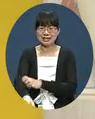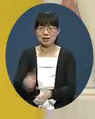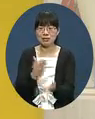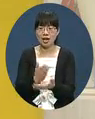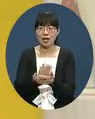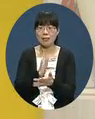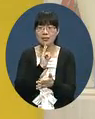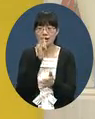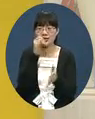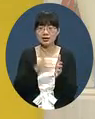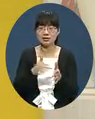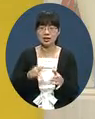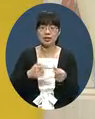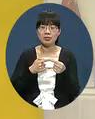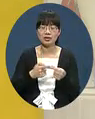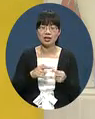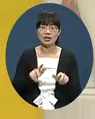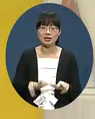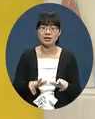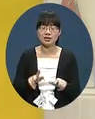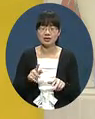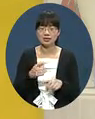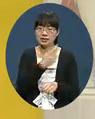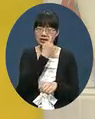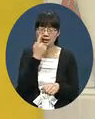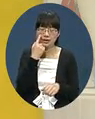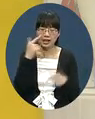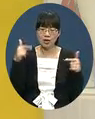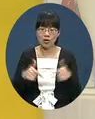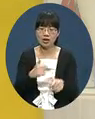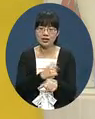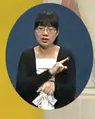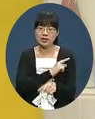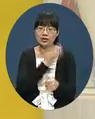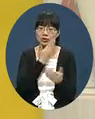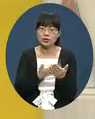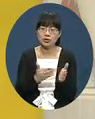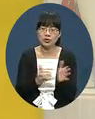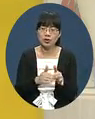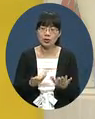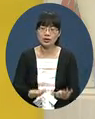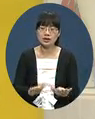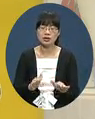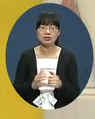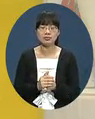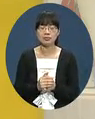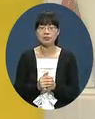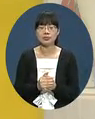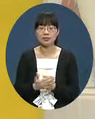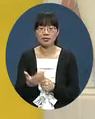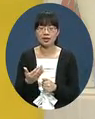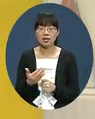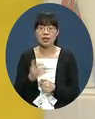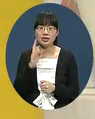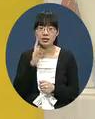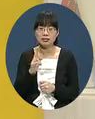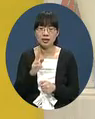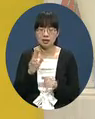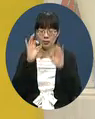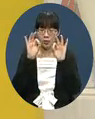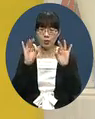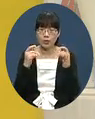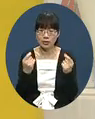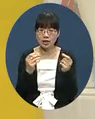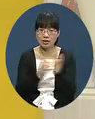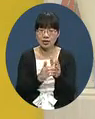하시긴 하는데요. 일단 첫 번째로는요, 증상의 완화가 제일 중요합니다. 그러니까 증상이 생기게 되면 아까 아이 굉장히 심한 아이들 좀 보시기도